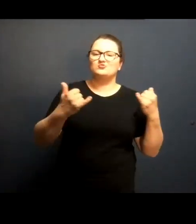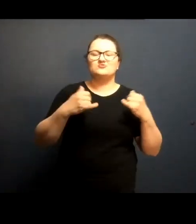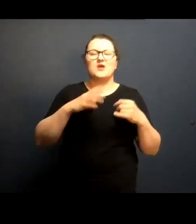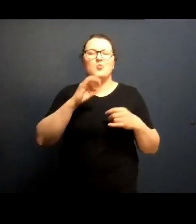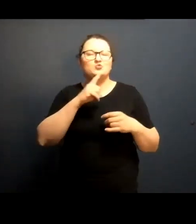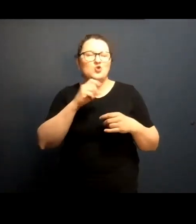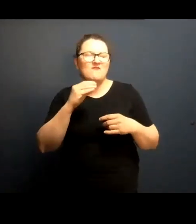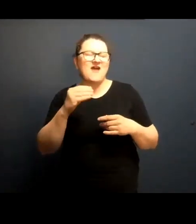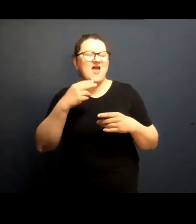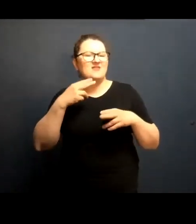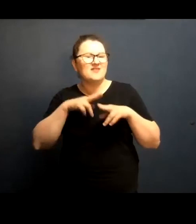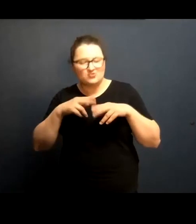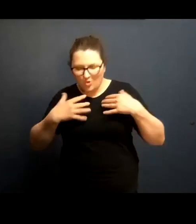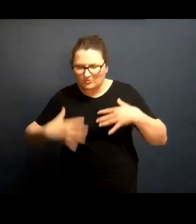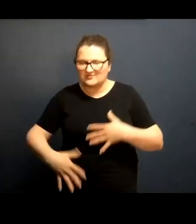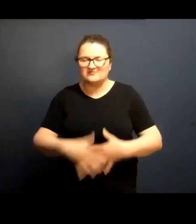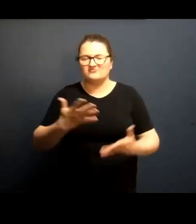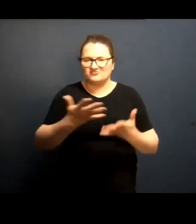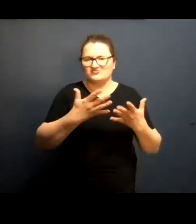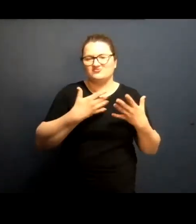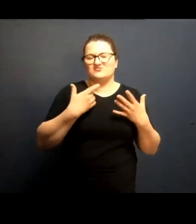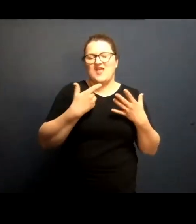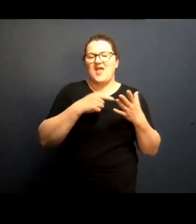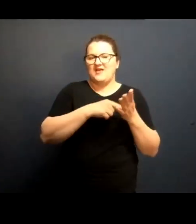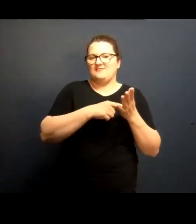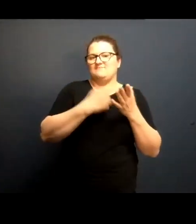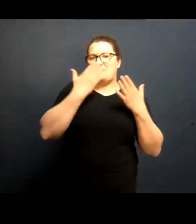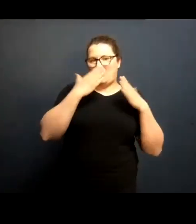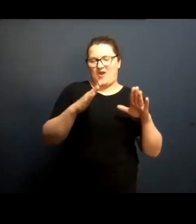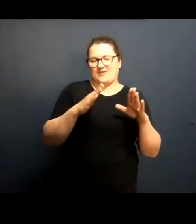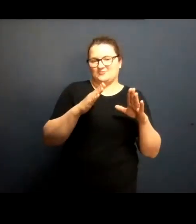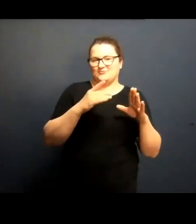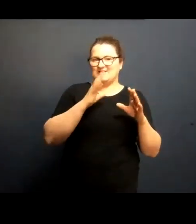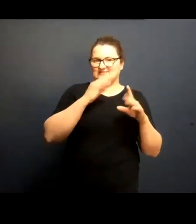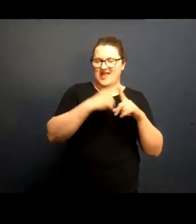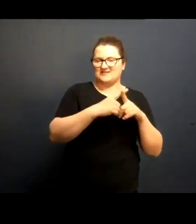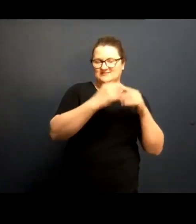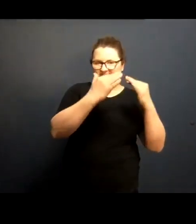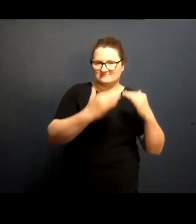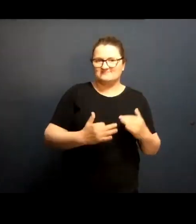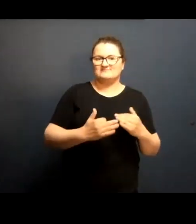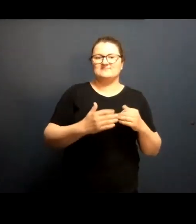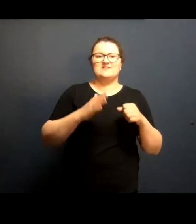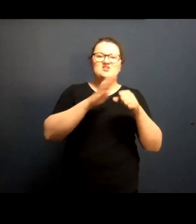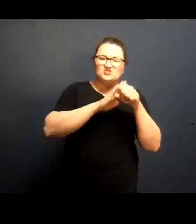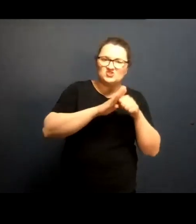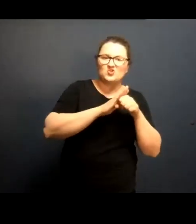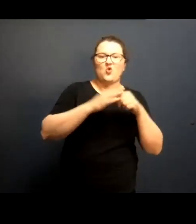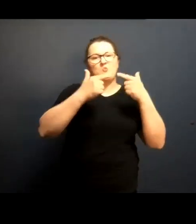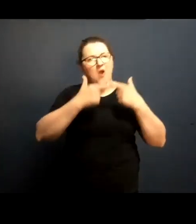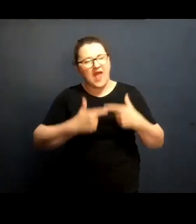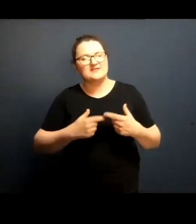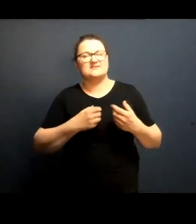mówimy o seksie, więc to mapowanie seksu pokazuje. Czyli dzikość obok poezji, czułości,